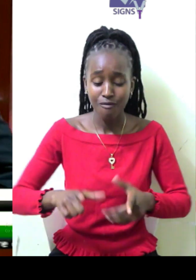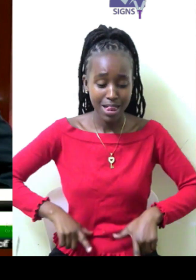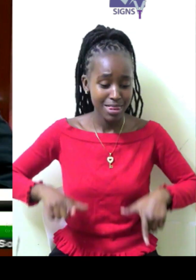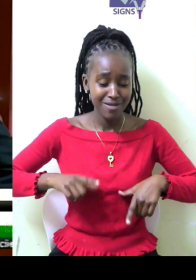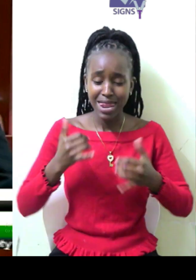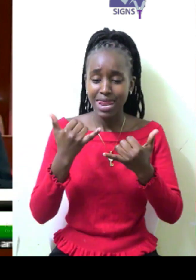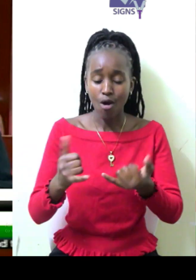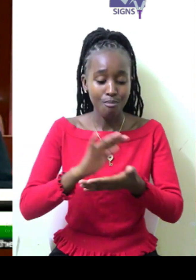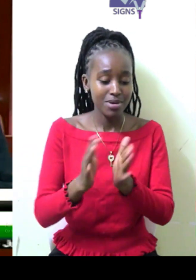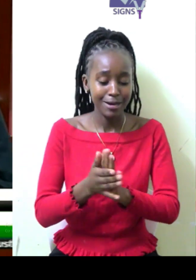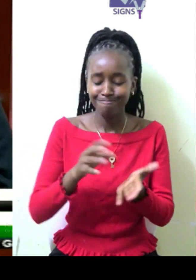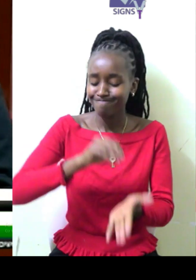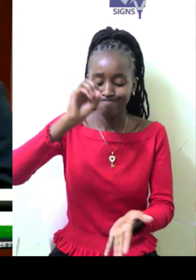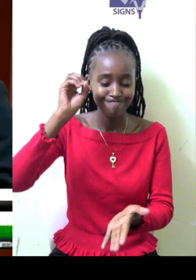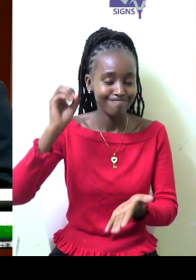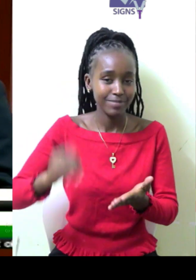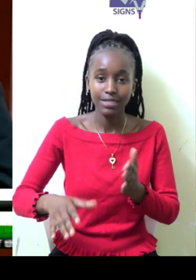imepanda kiwango kikubwa zaidi,